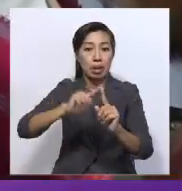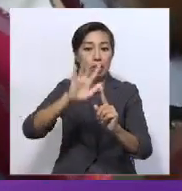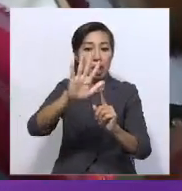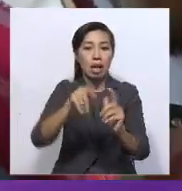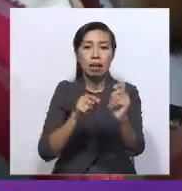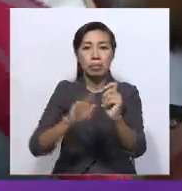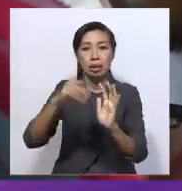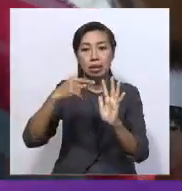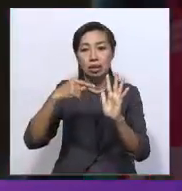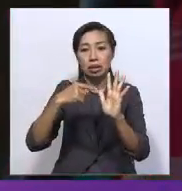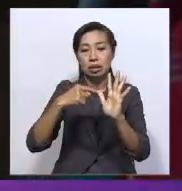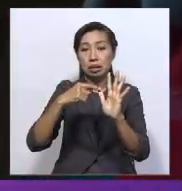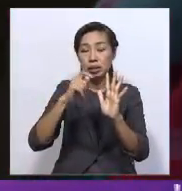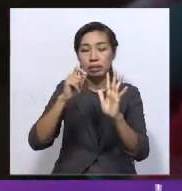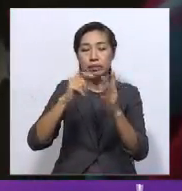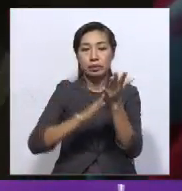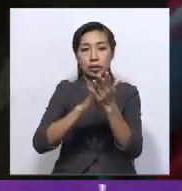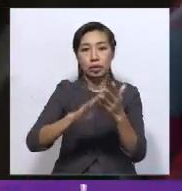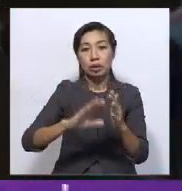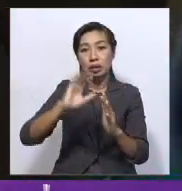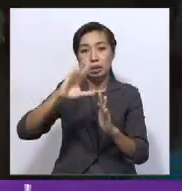อำจังหวัดเพชรบุรี